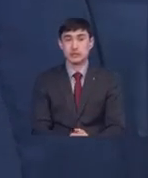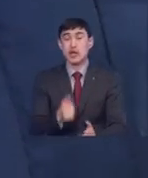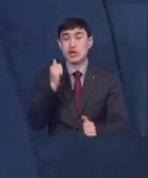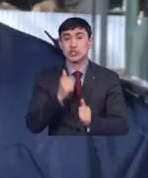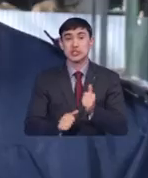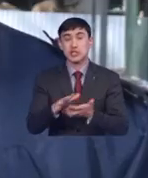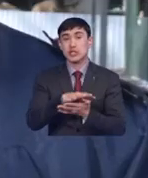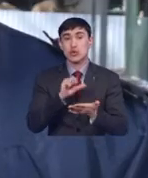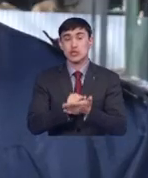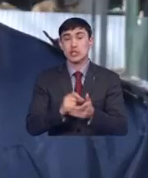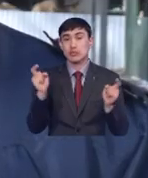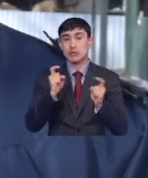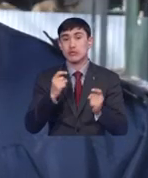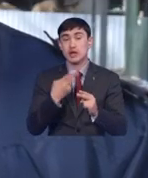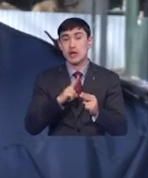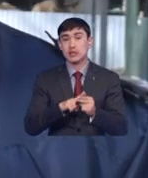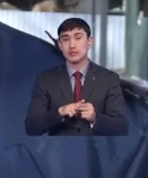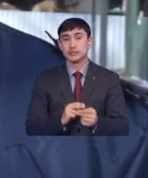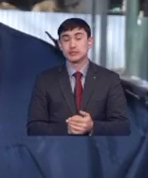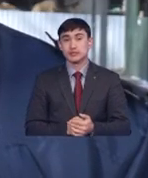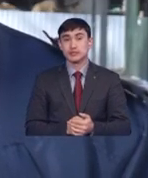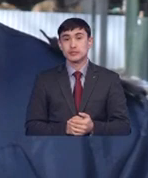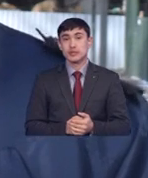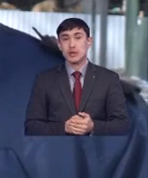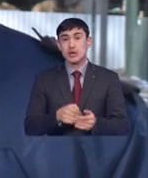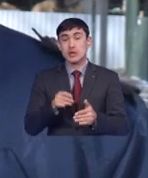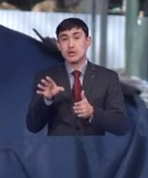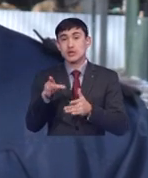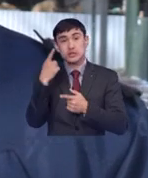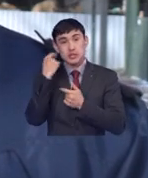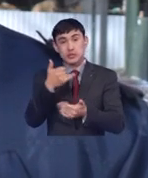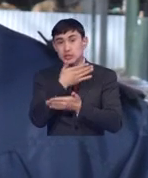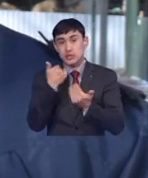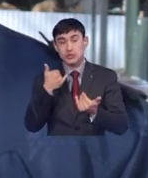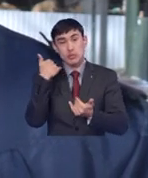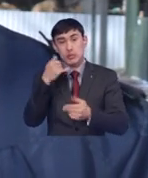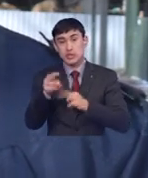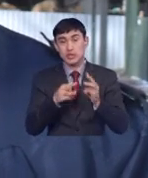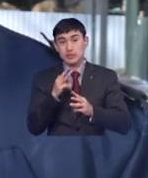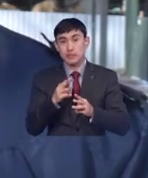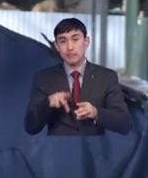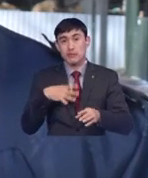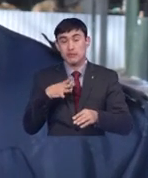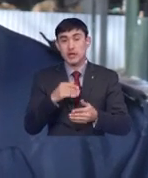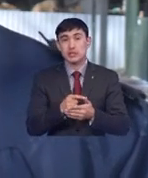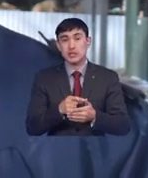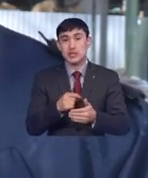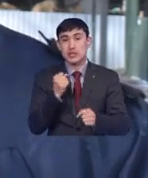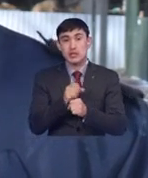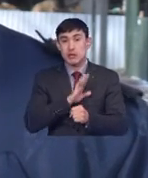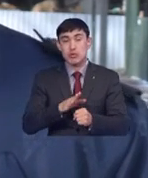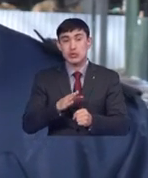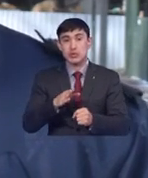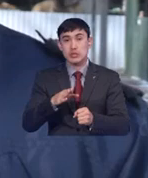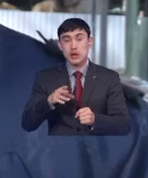Частые нарушения в торговых домах бывают, это не вовремя сообщают, то есть о пожаре. Бывает, не работает